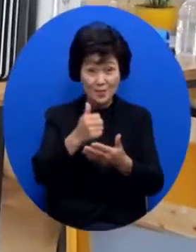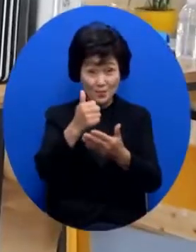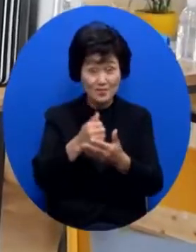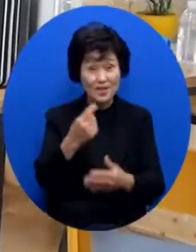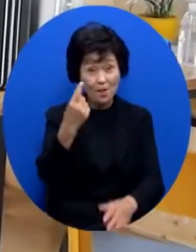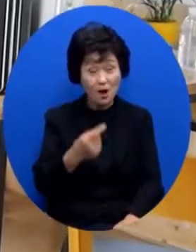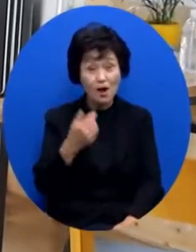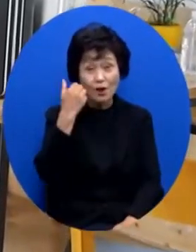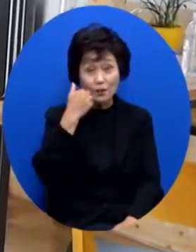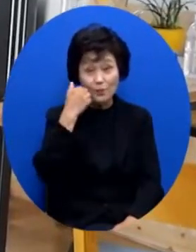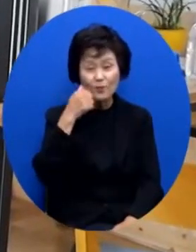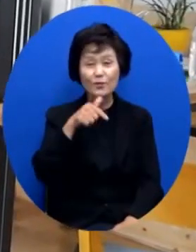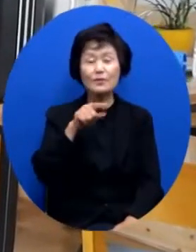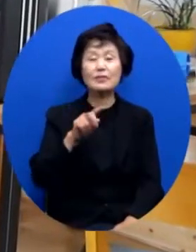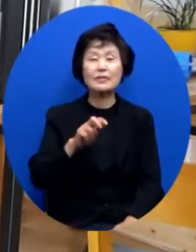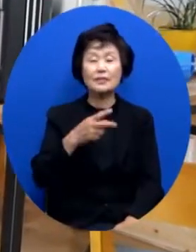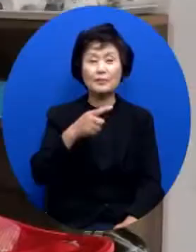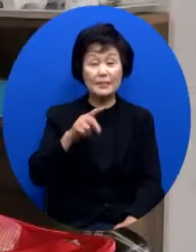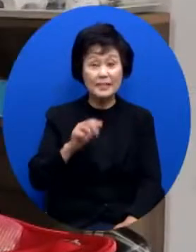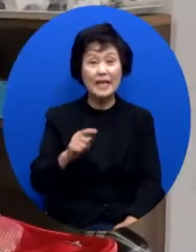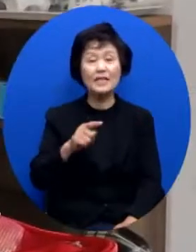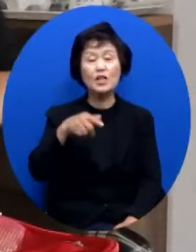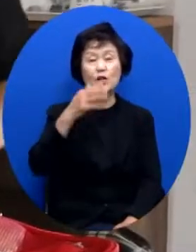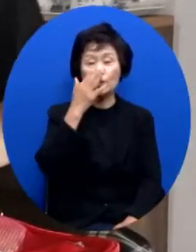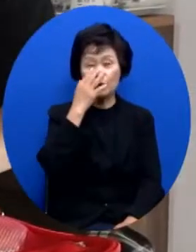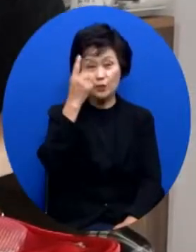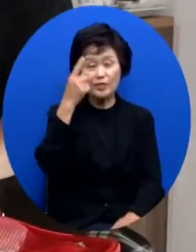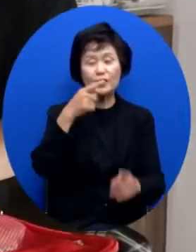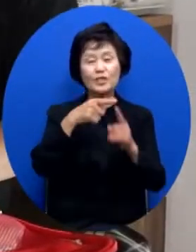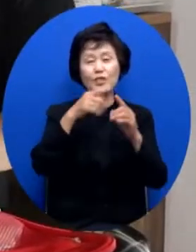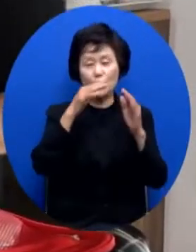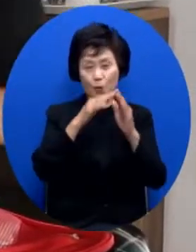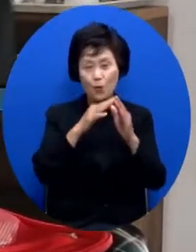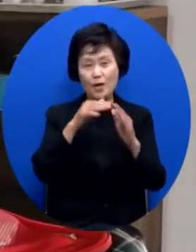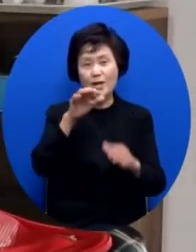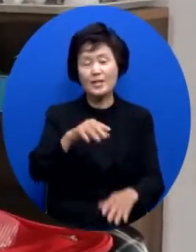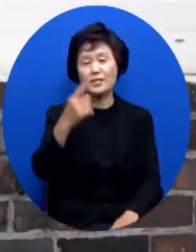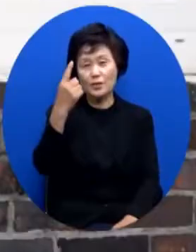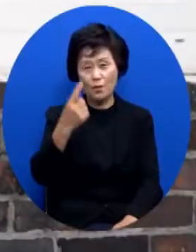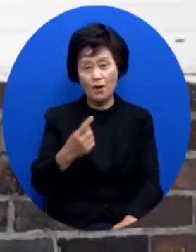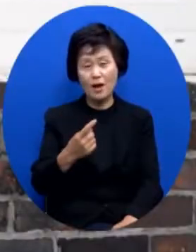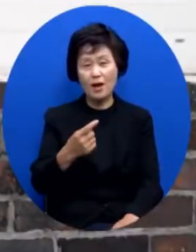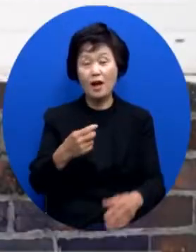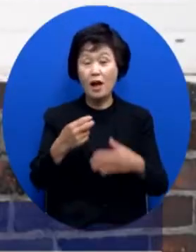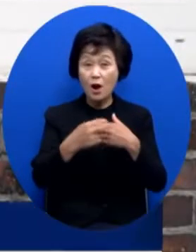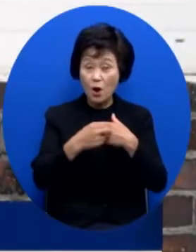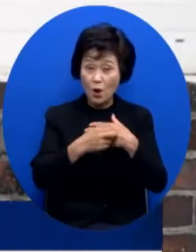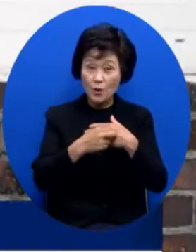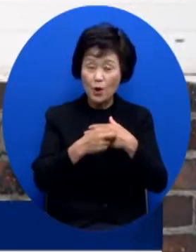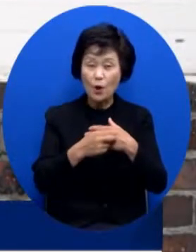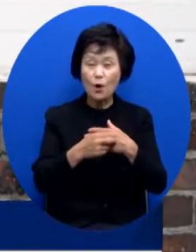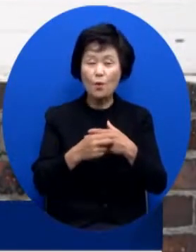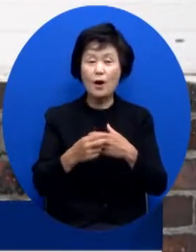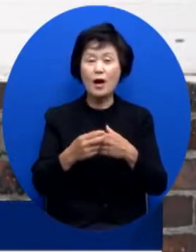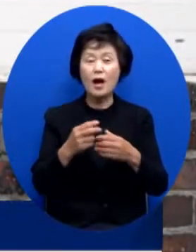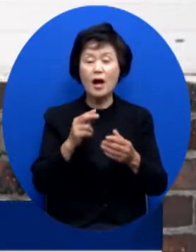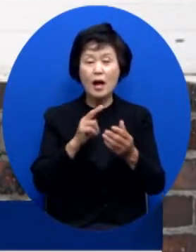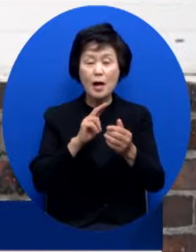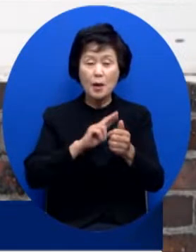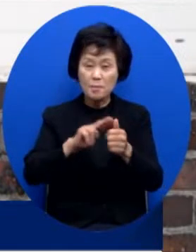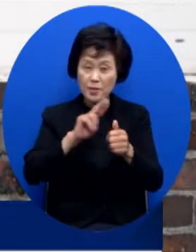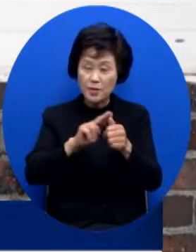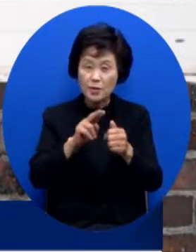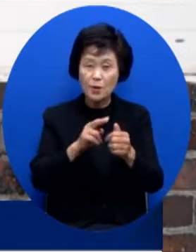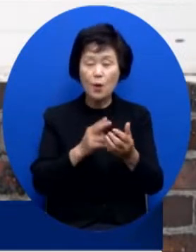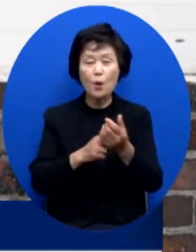금당 남부 교회와 순천 남부교회 의료 이미용 봉사 팀 지역교회와 서 어 교회들을 중심으로